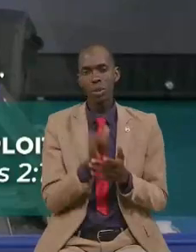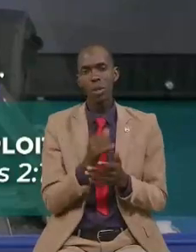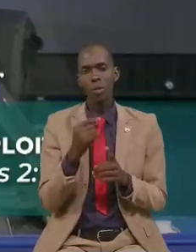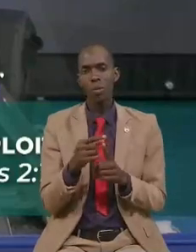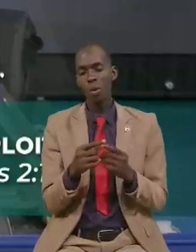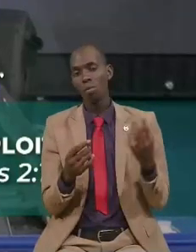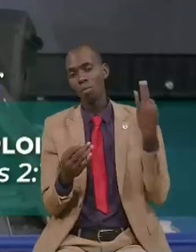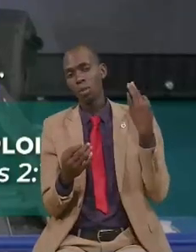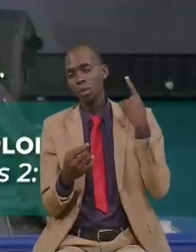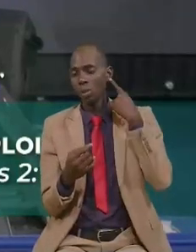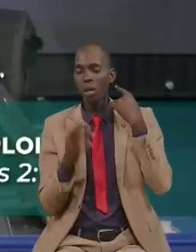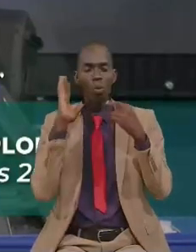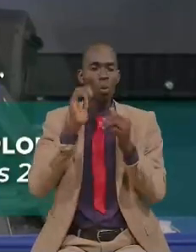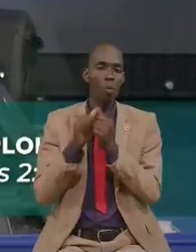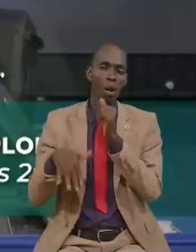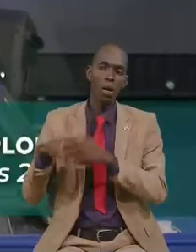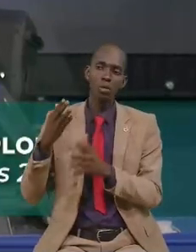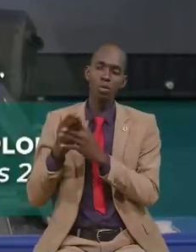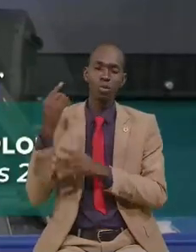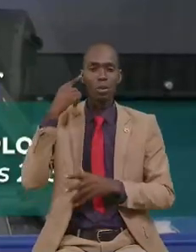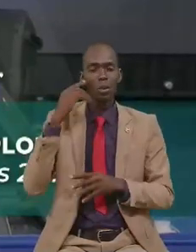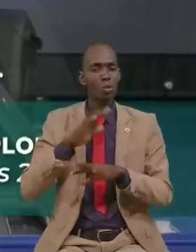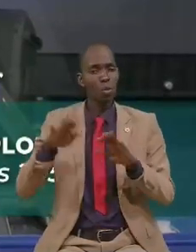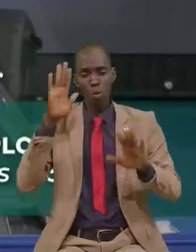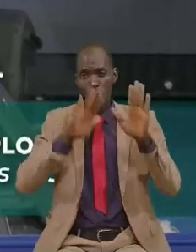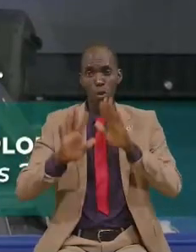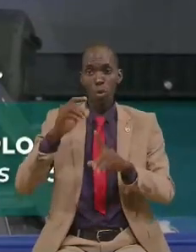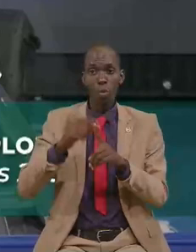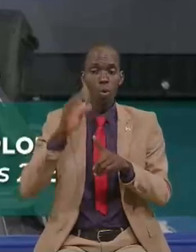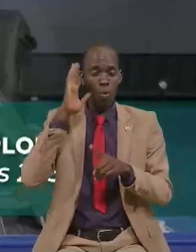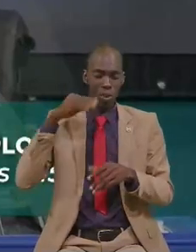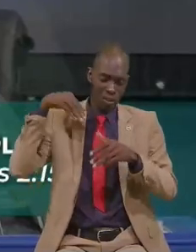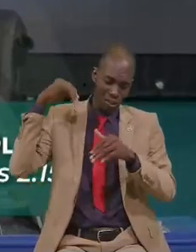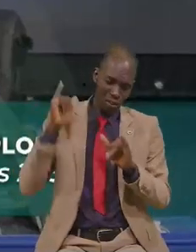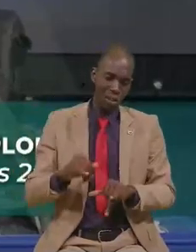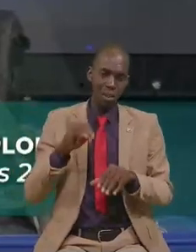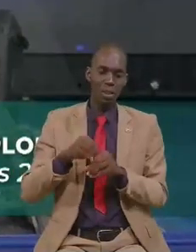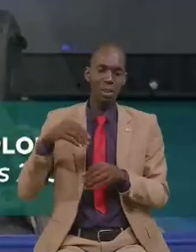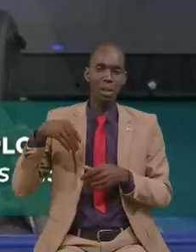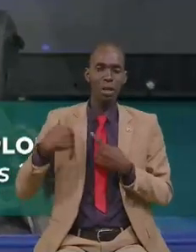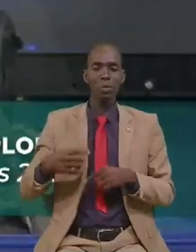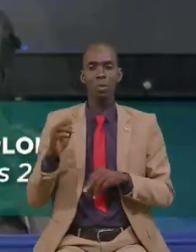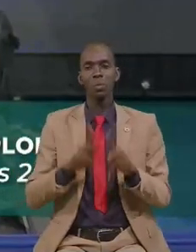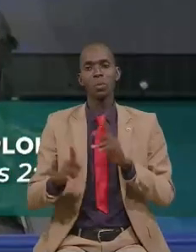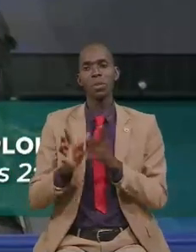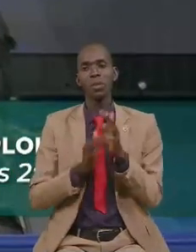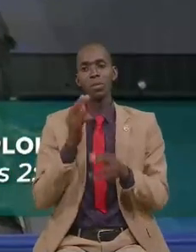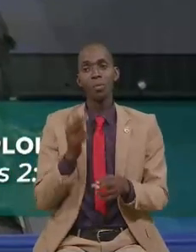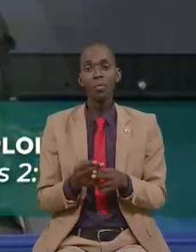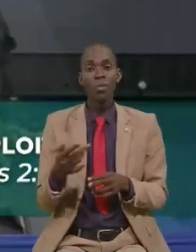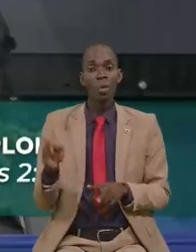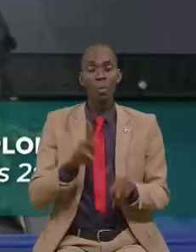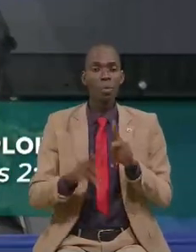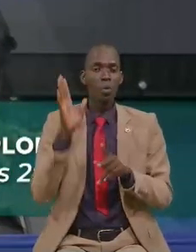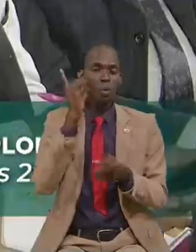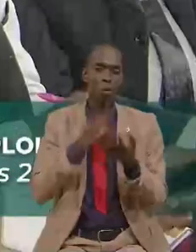t'en fais pas pour ça. Cette fois-ci, ta parole va rester dans leur cœur. Ils reprendront vie au